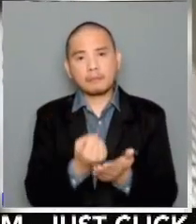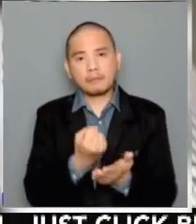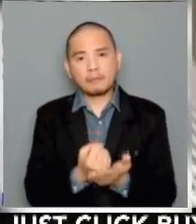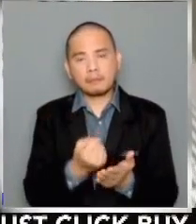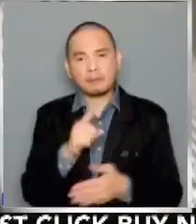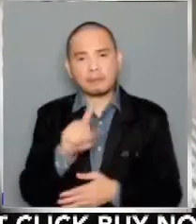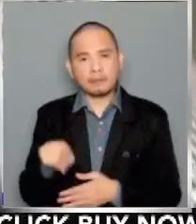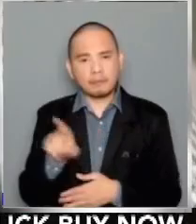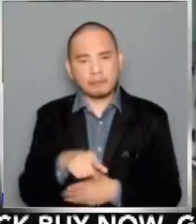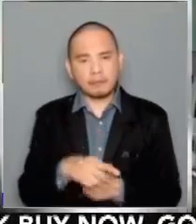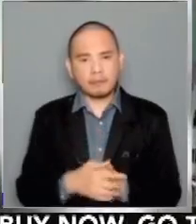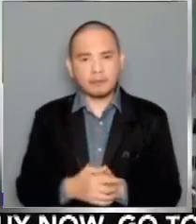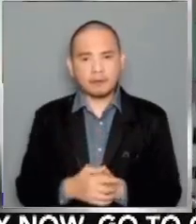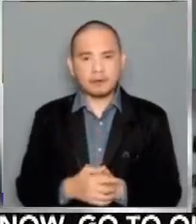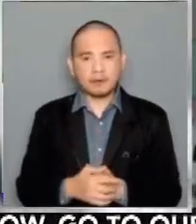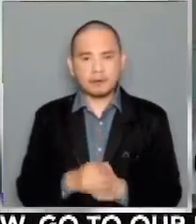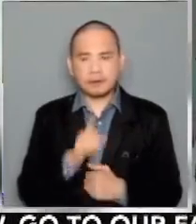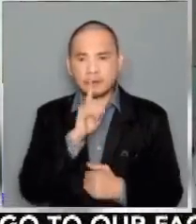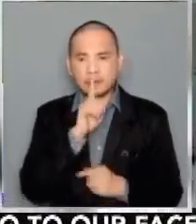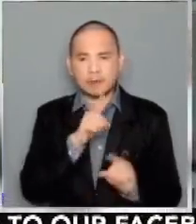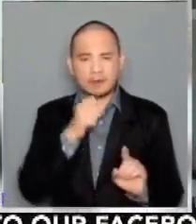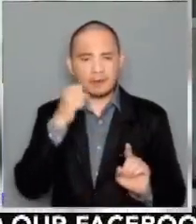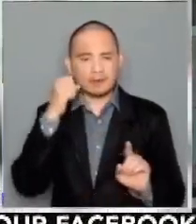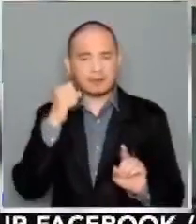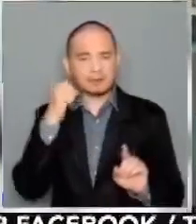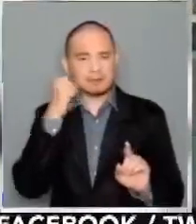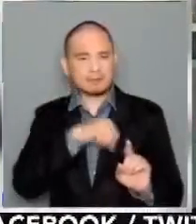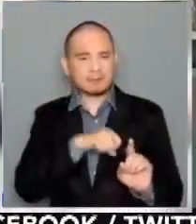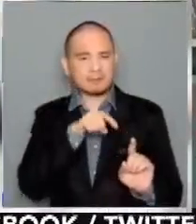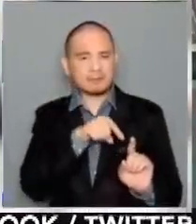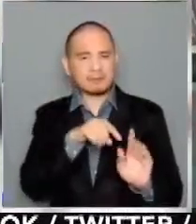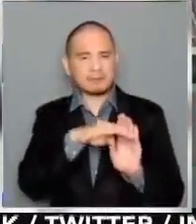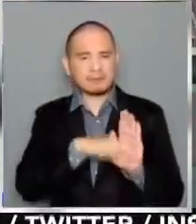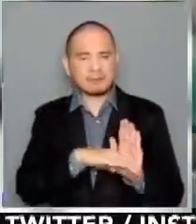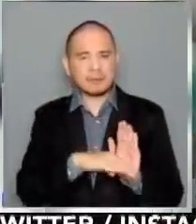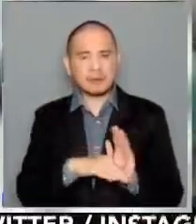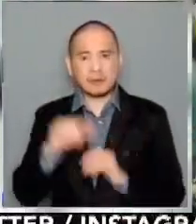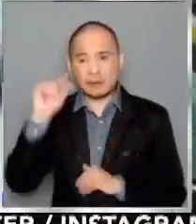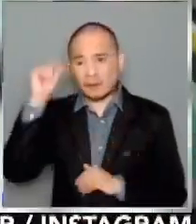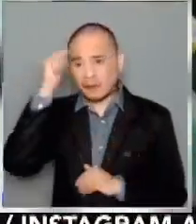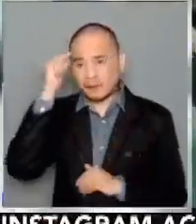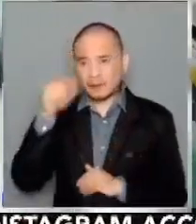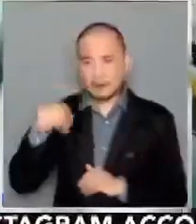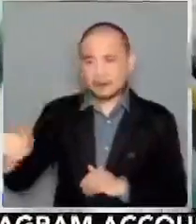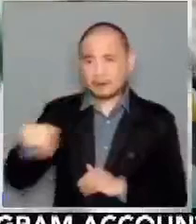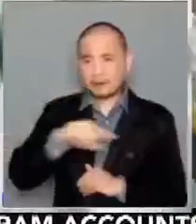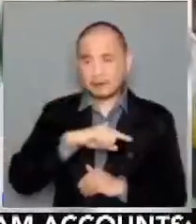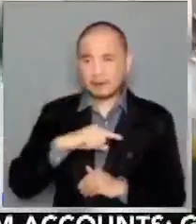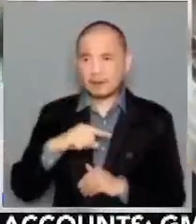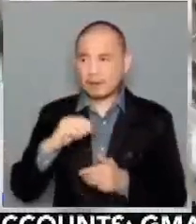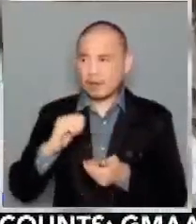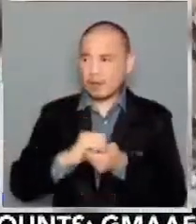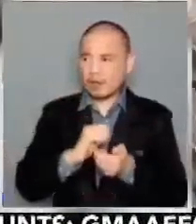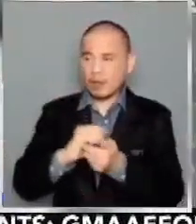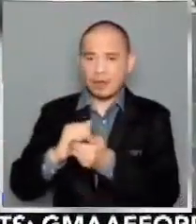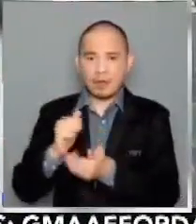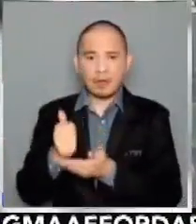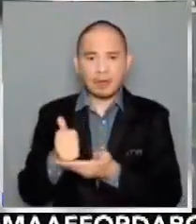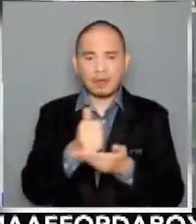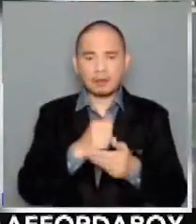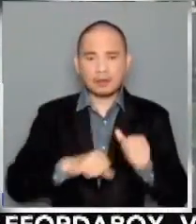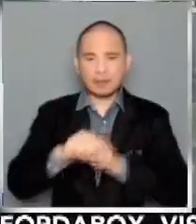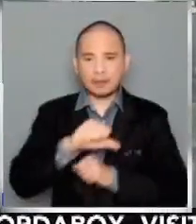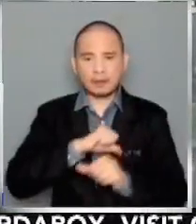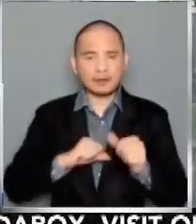ang katiwalian sa gobyerno na malulutas lang kung magtutulungan ang lahat ng sangay ng gobyerno, ang pribadong sektor at